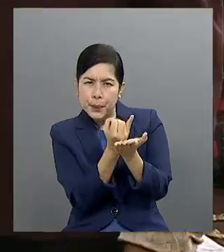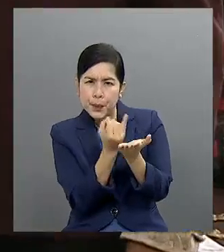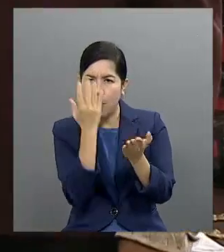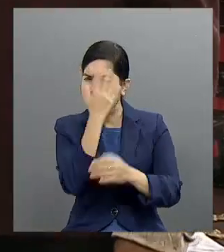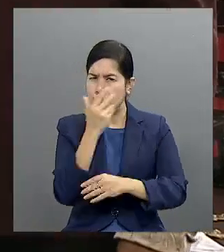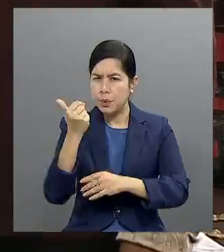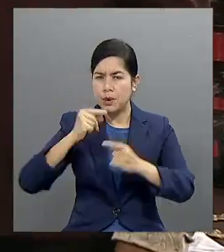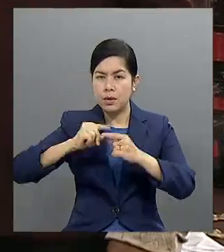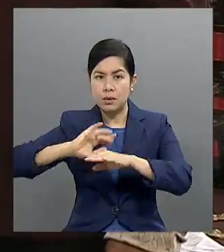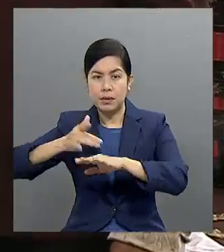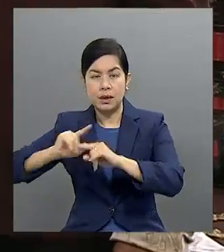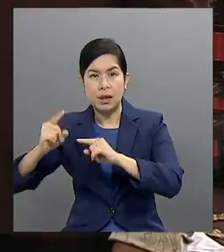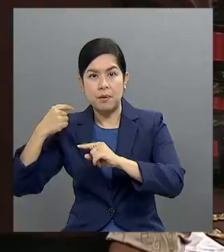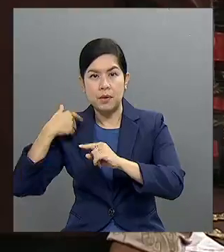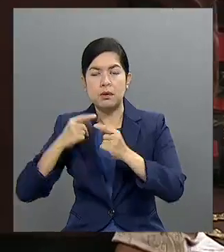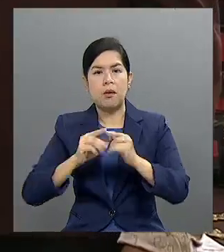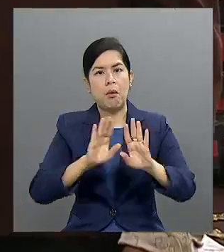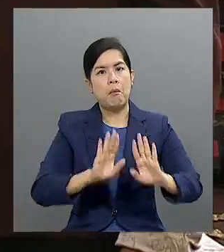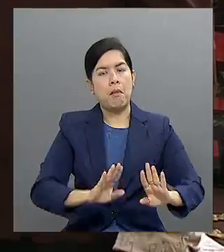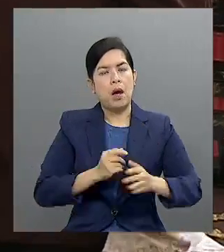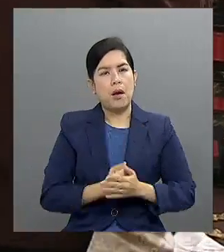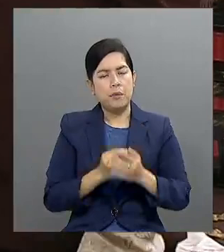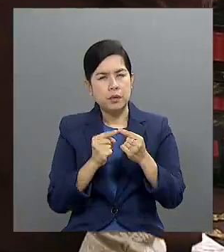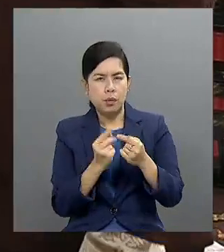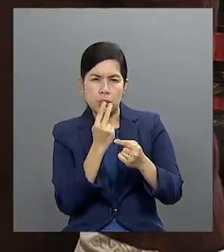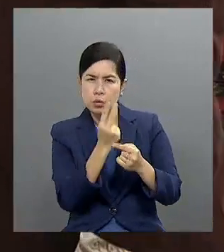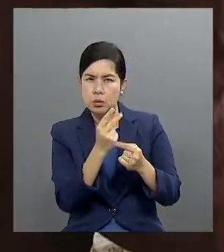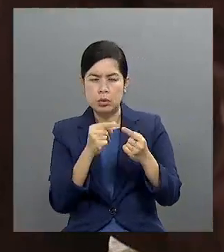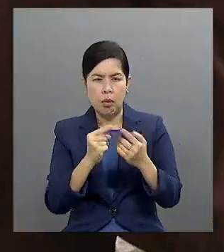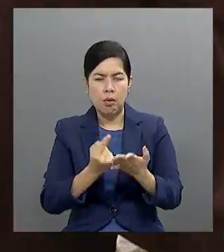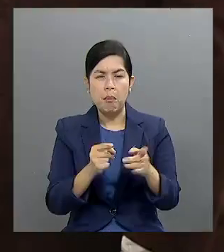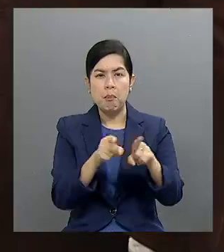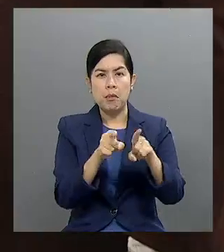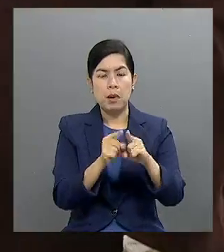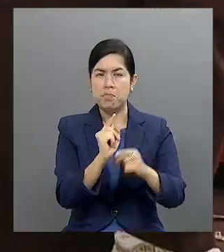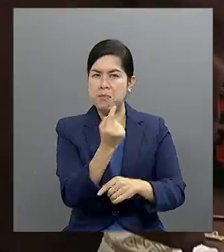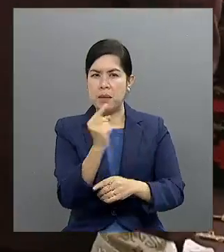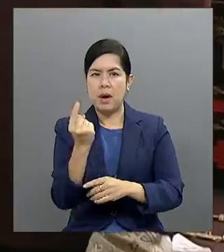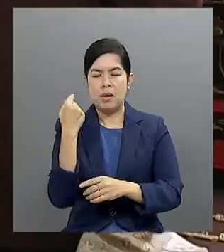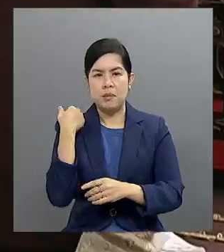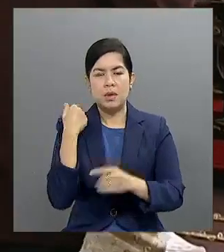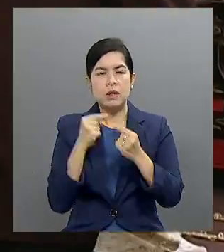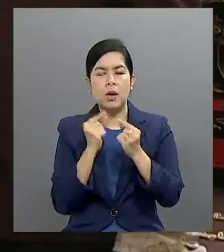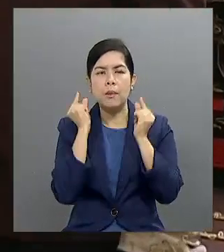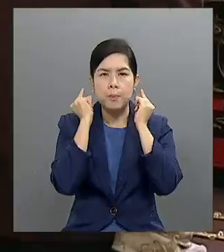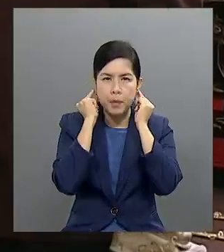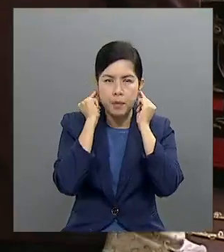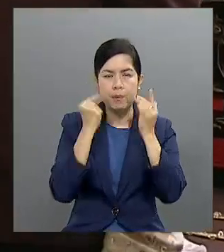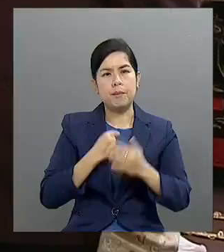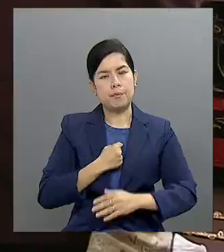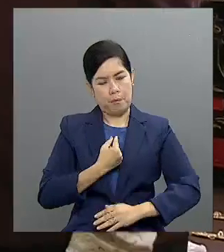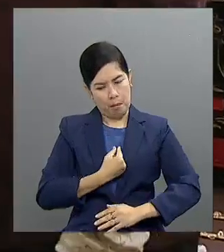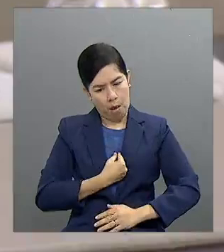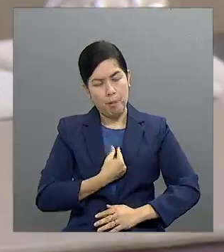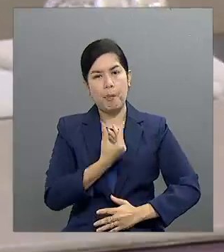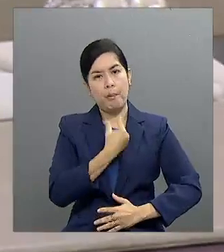การประดับออกแบบดีไซน์ให้มีความร่วมสมัยแล้วก็ใส่ได้ในทุกโอกาสมากยิ่งขึ้นด้วยนะคะไม่ว่าจะเป็นแบบสร้อยยาวใครบอก